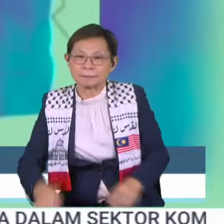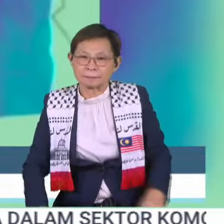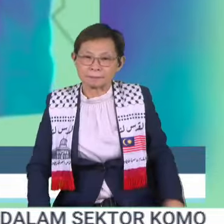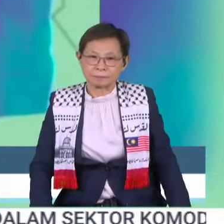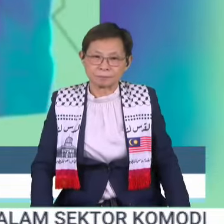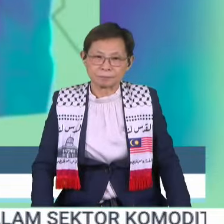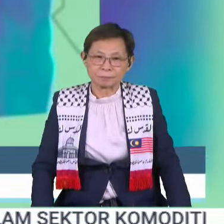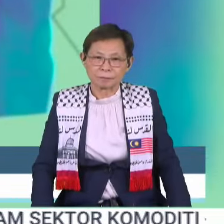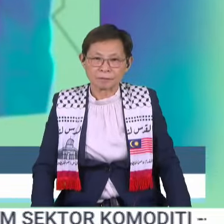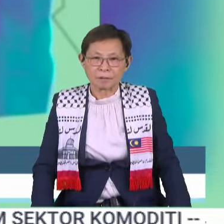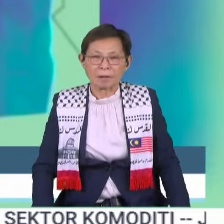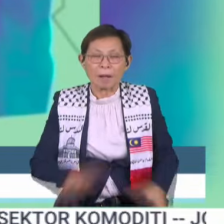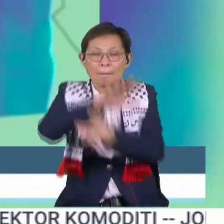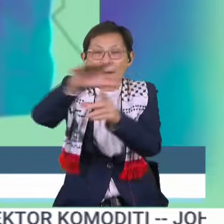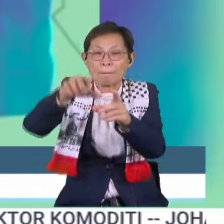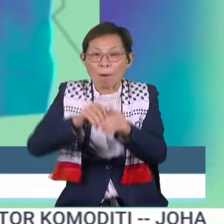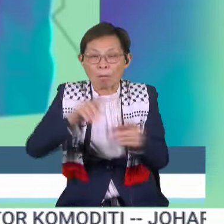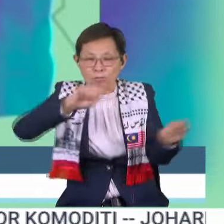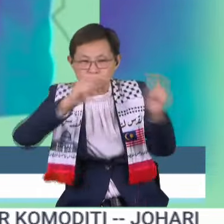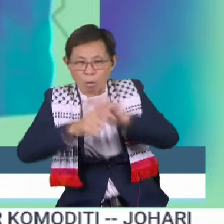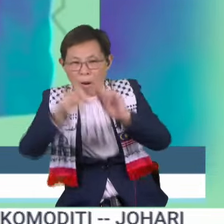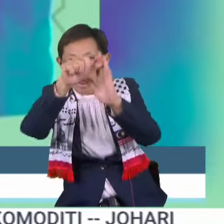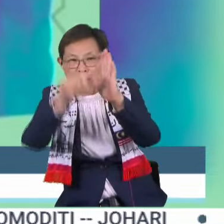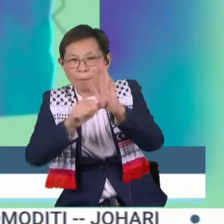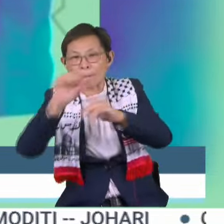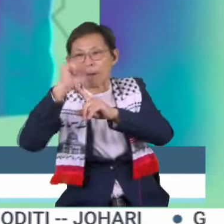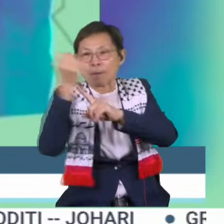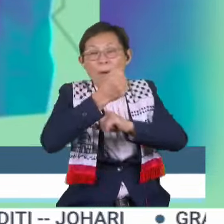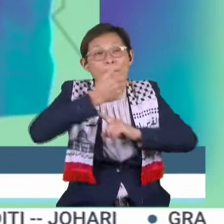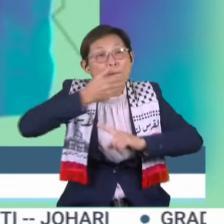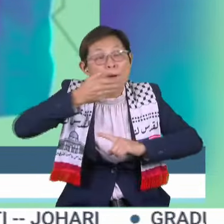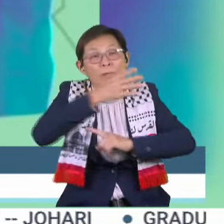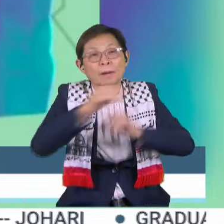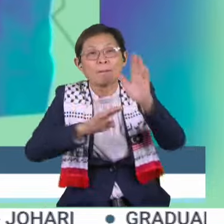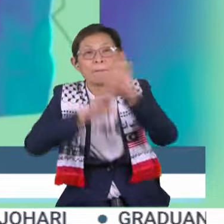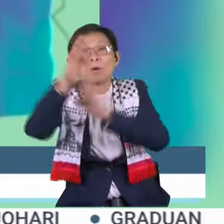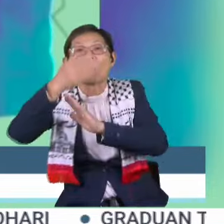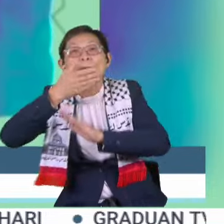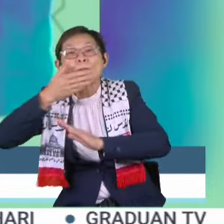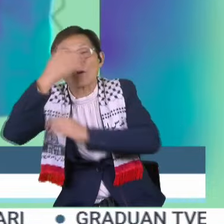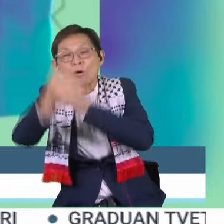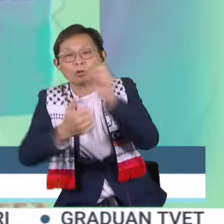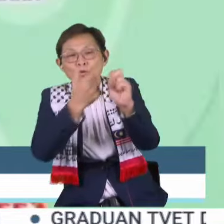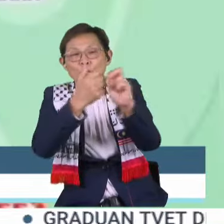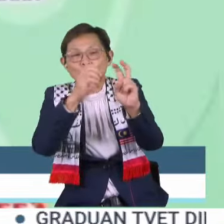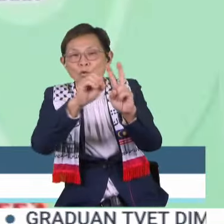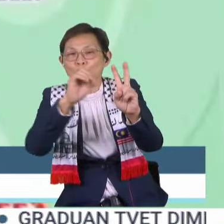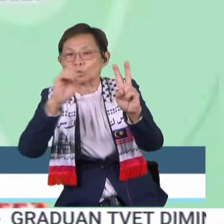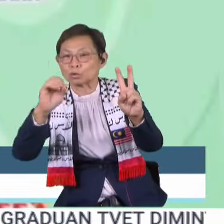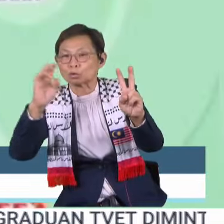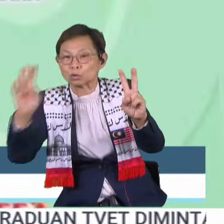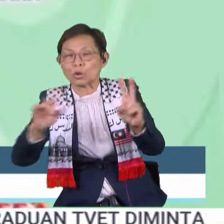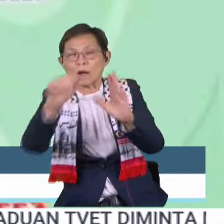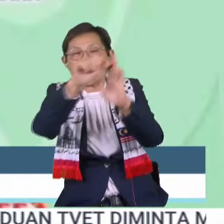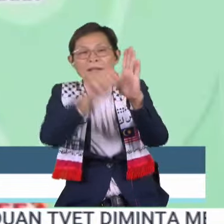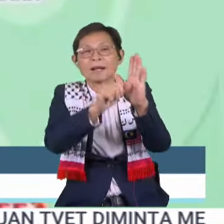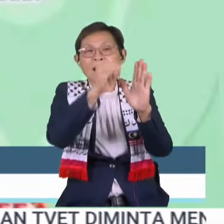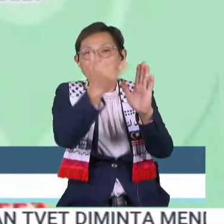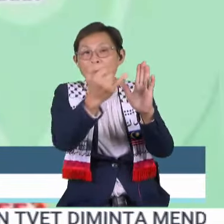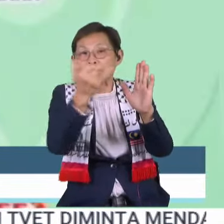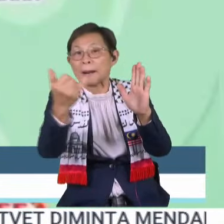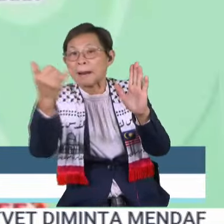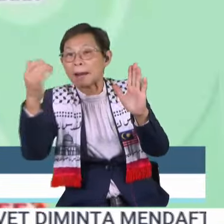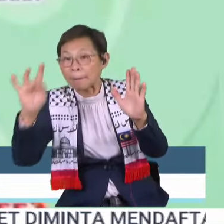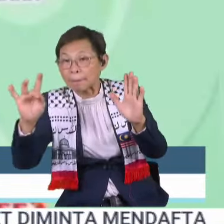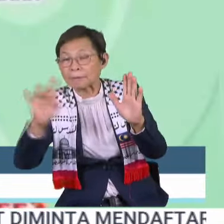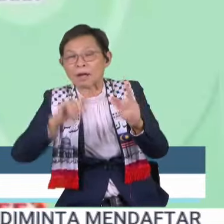belia ia merangkumi pindaan akta pertubuhan belia dan pembangunan belia 2007 akta 668